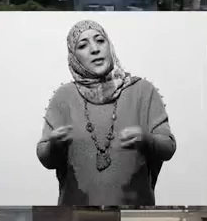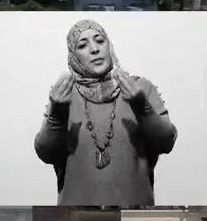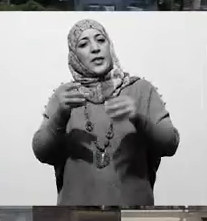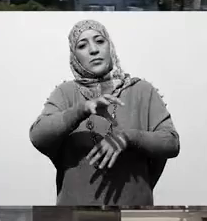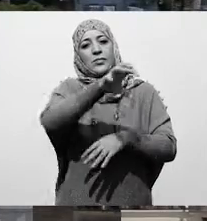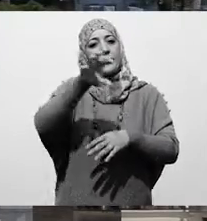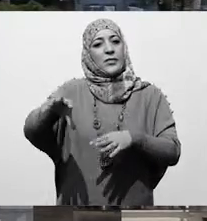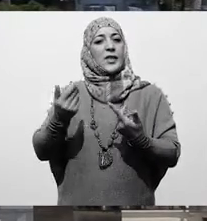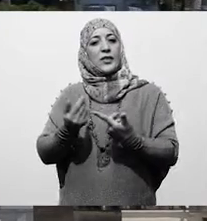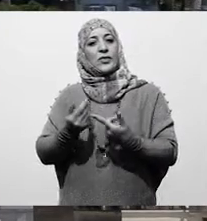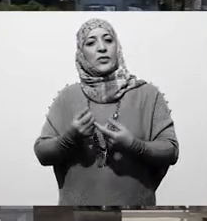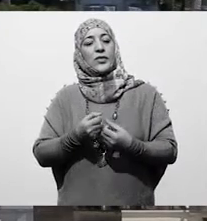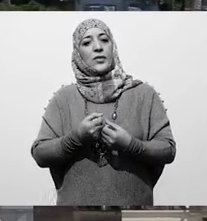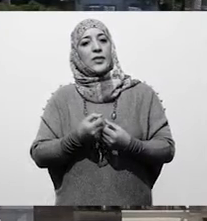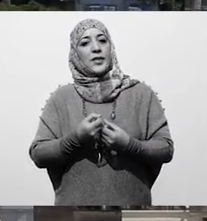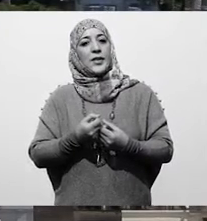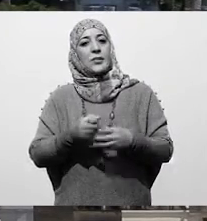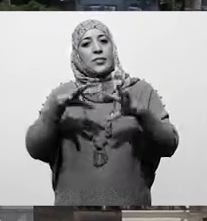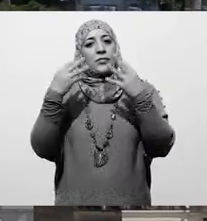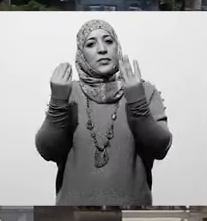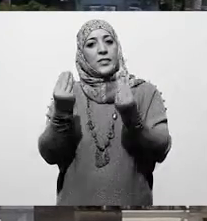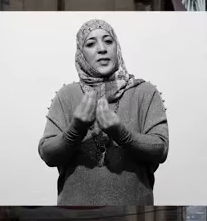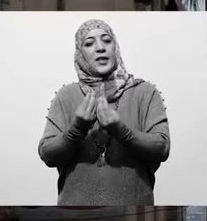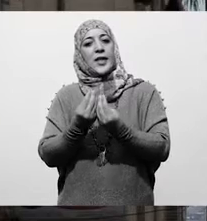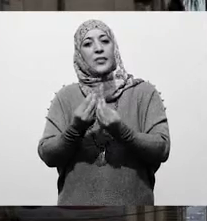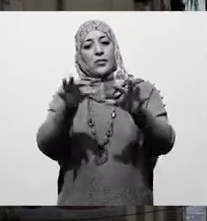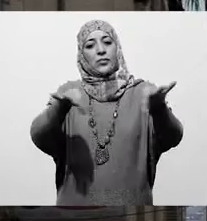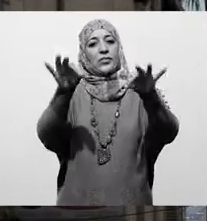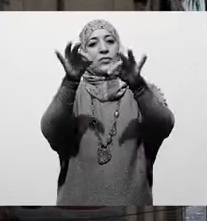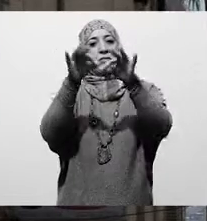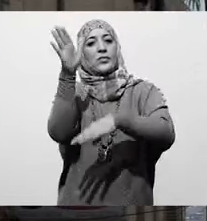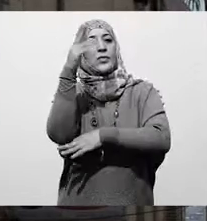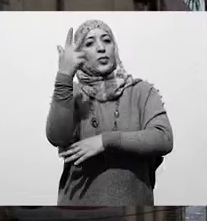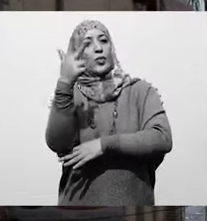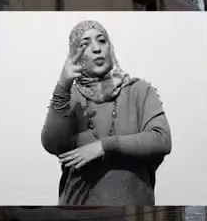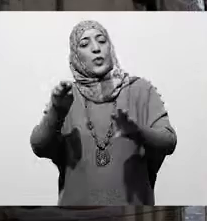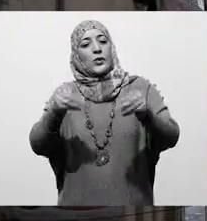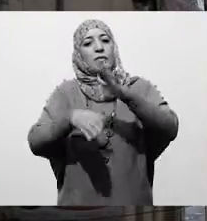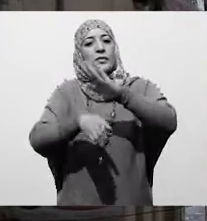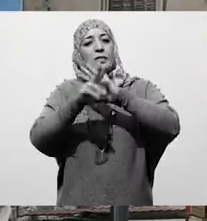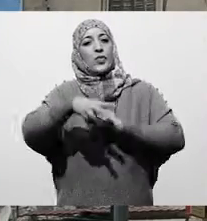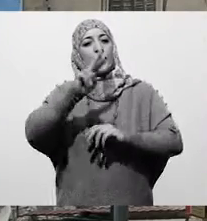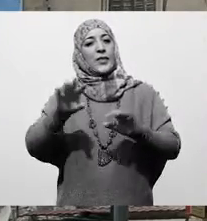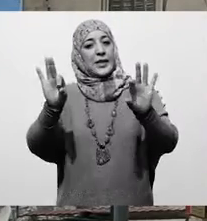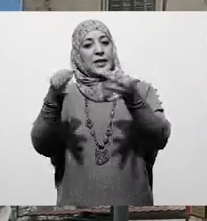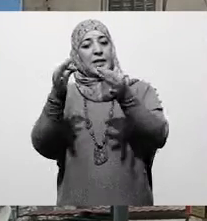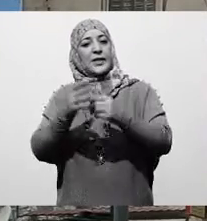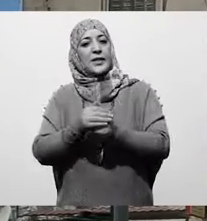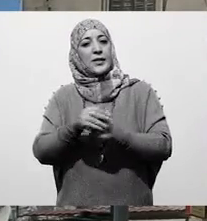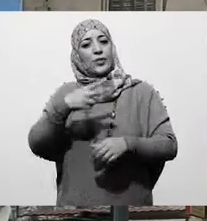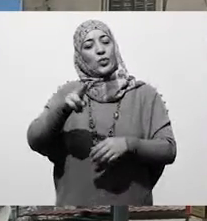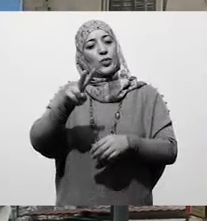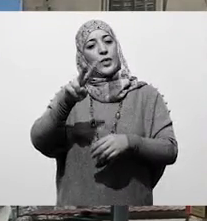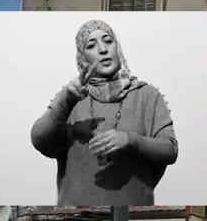région en concertation, on va dire, avec ces 3 pays depuis 2010. Et donc le projet Decide est